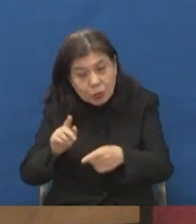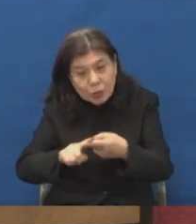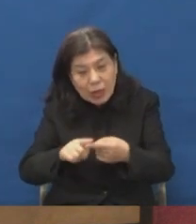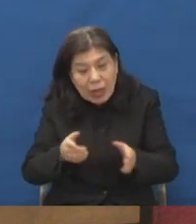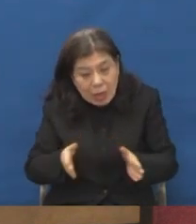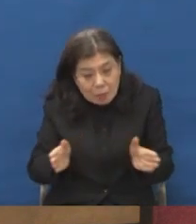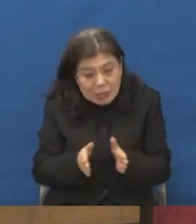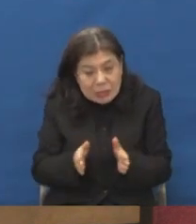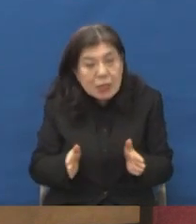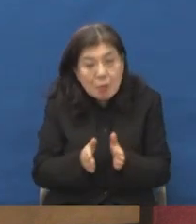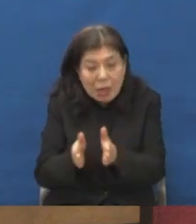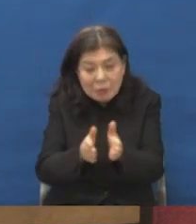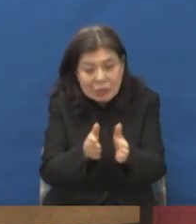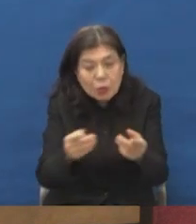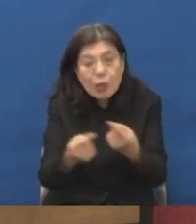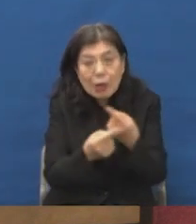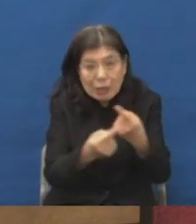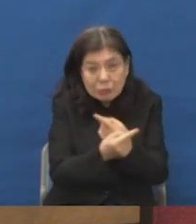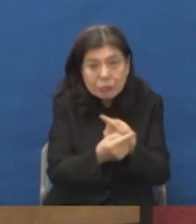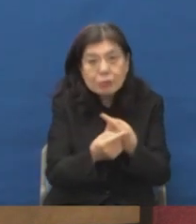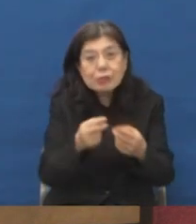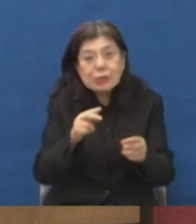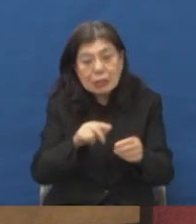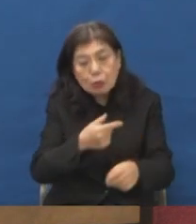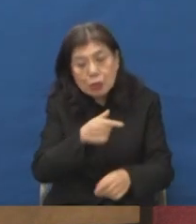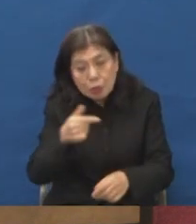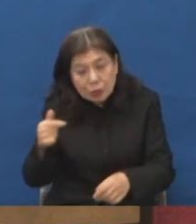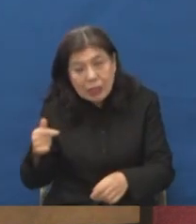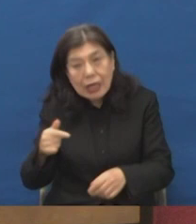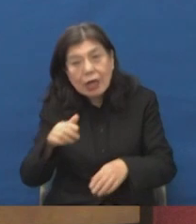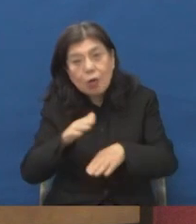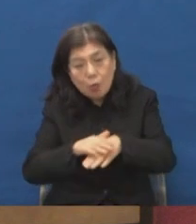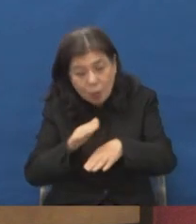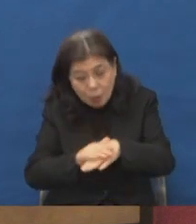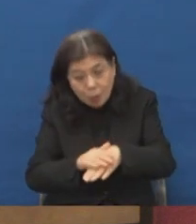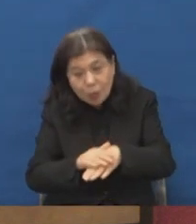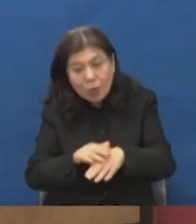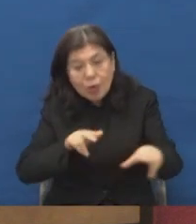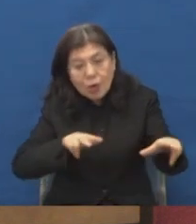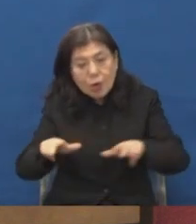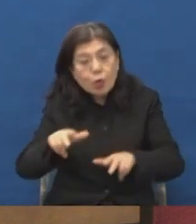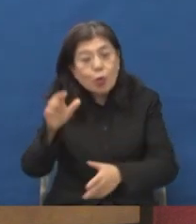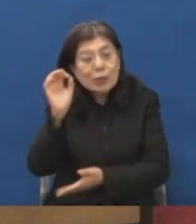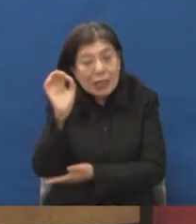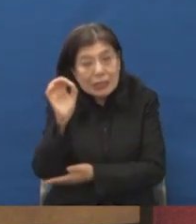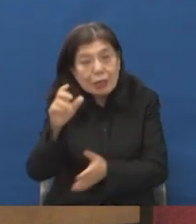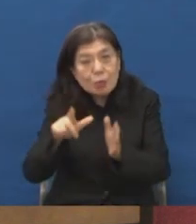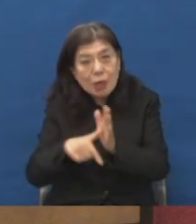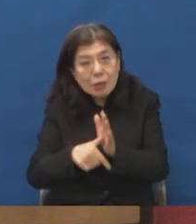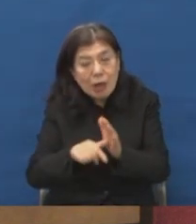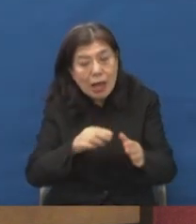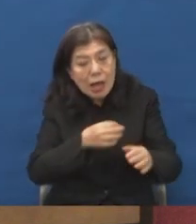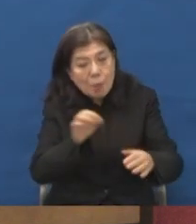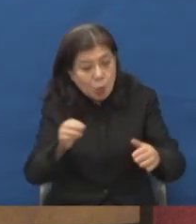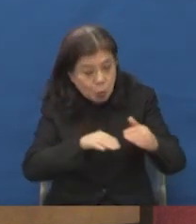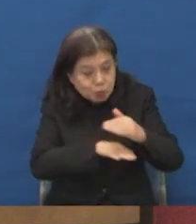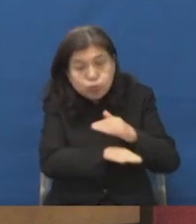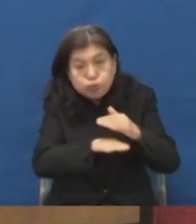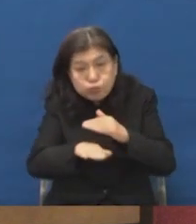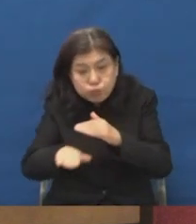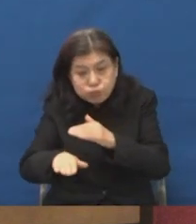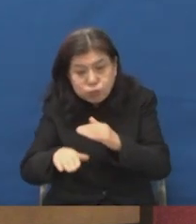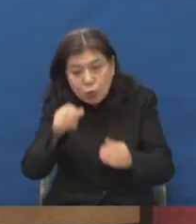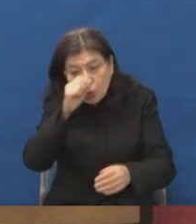小道改善対策などのハード・ソフト両対策、行財政局では、災害備蓄品の品目の拡大の予算増